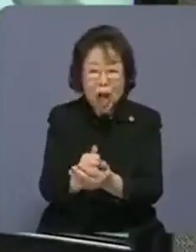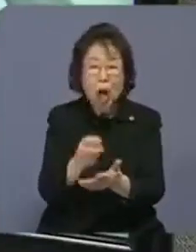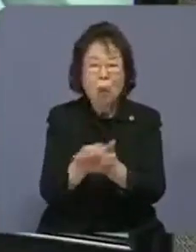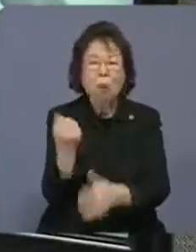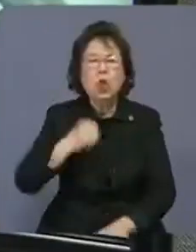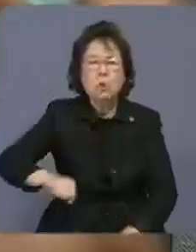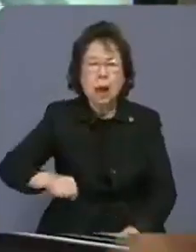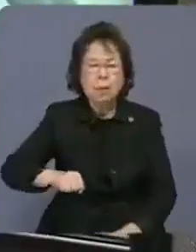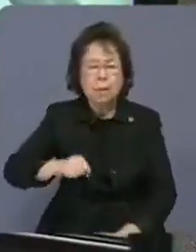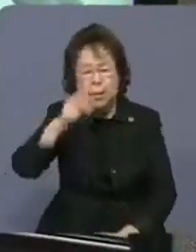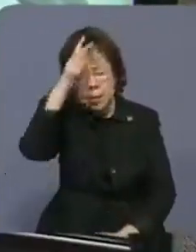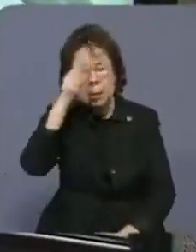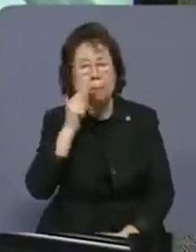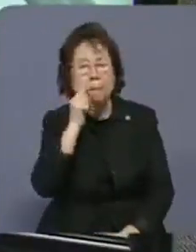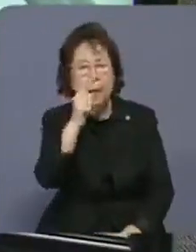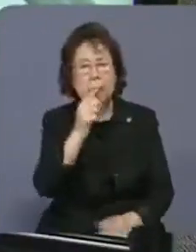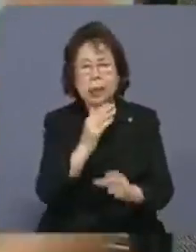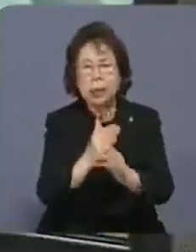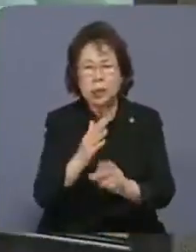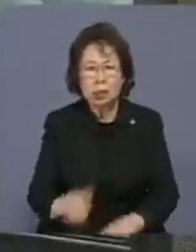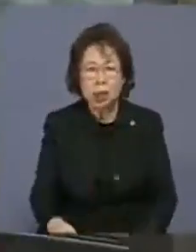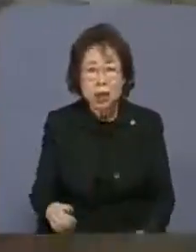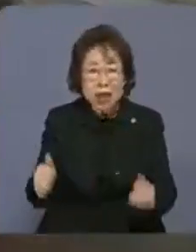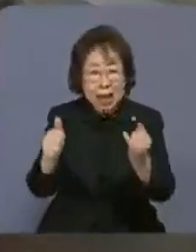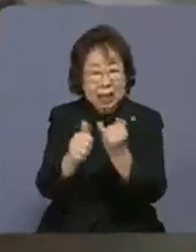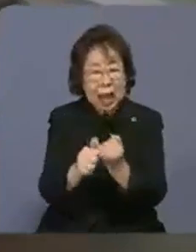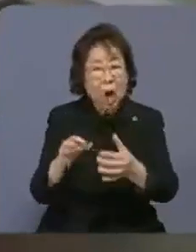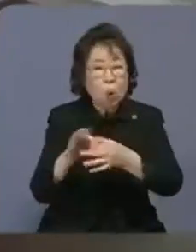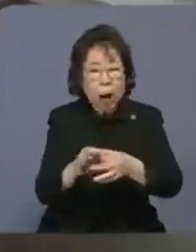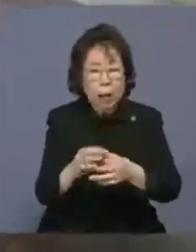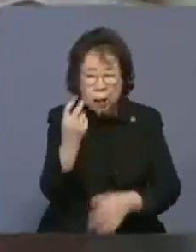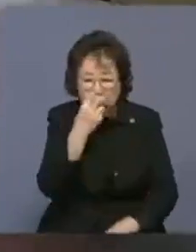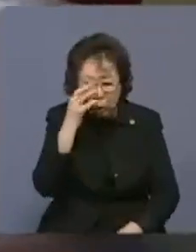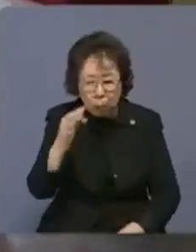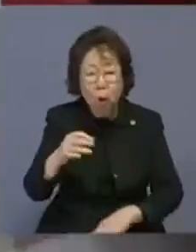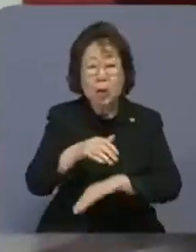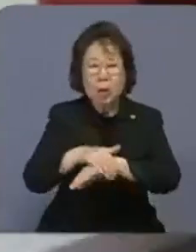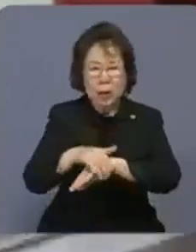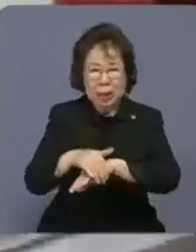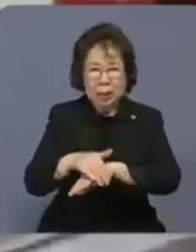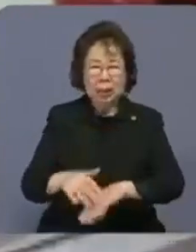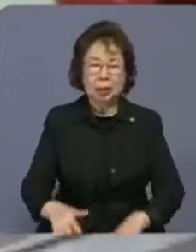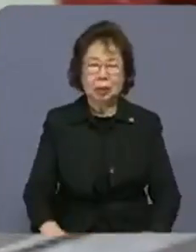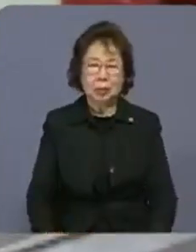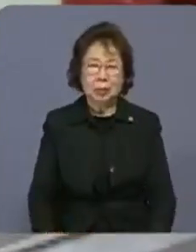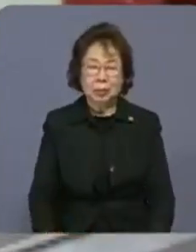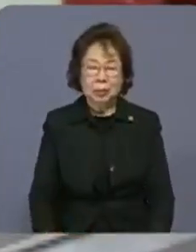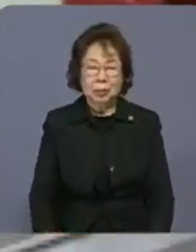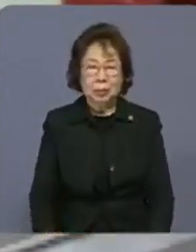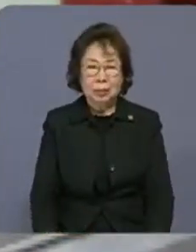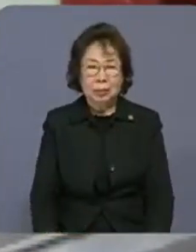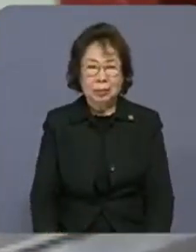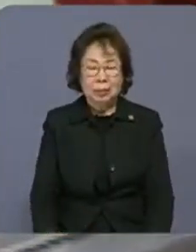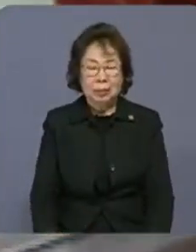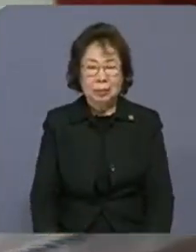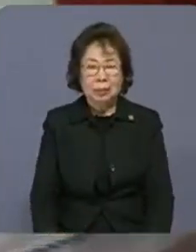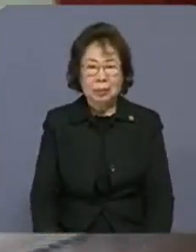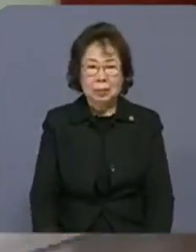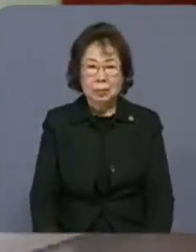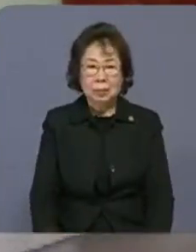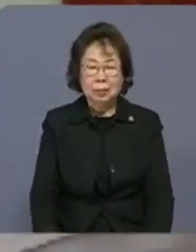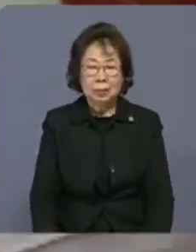위반혐의로 검찰에 송치 하는 한편 예식장 과의 관계 등도 조사할 예정입니다 kbs 뉴스 9 목록입니다